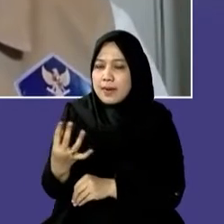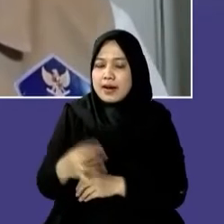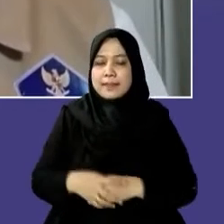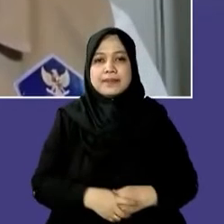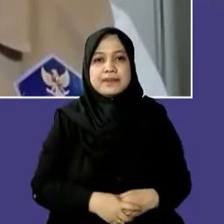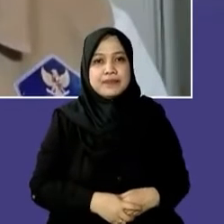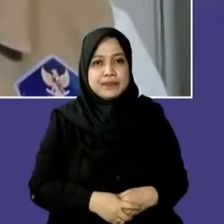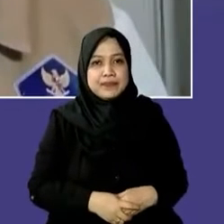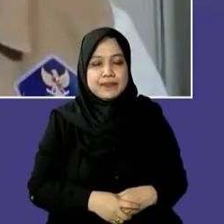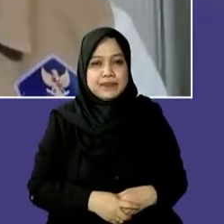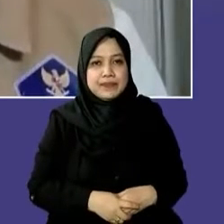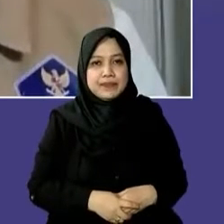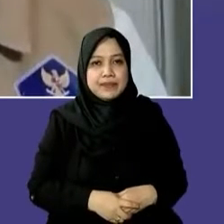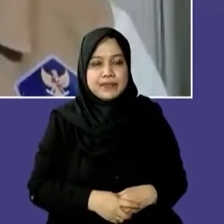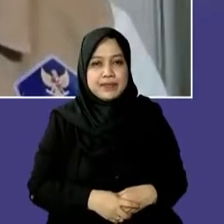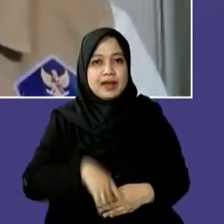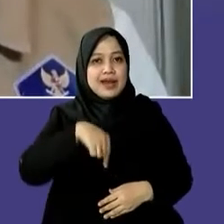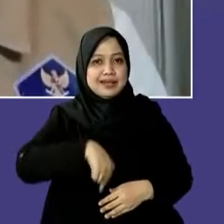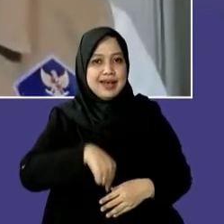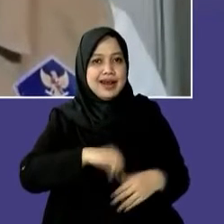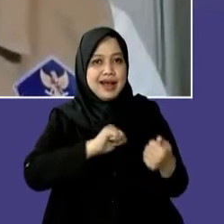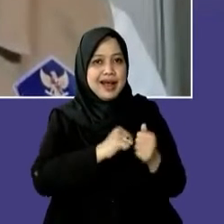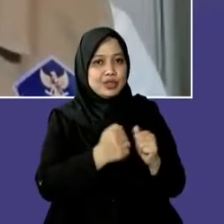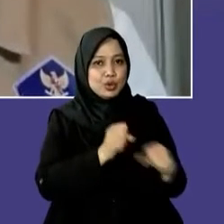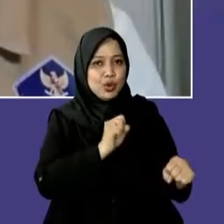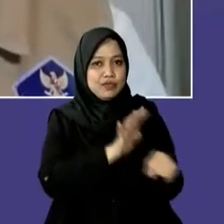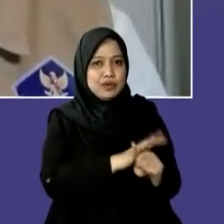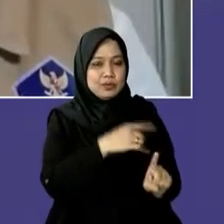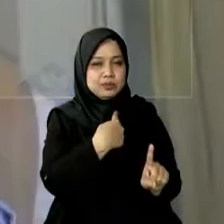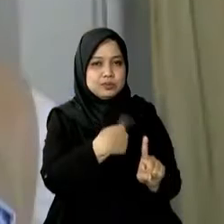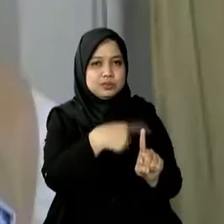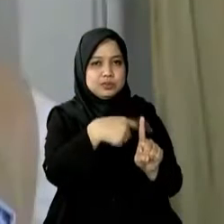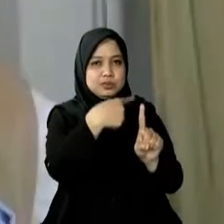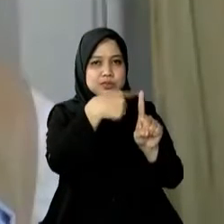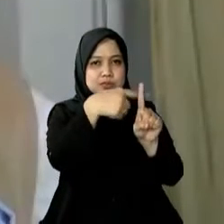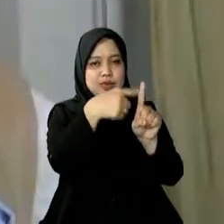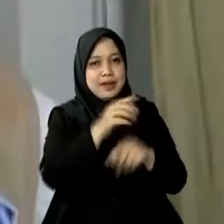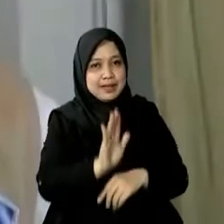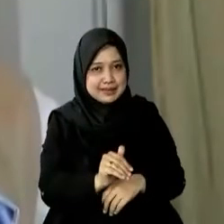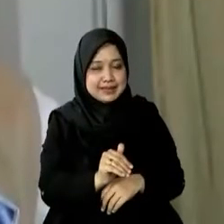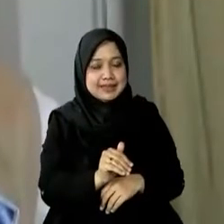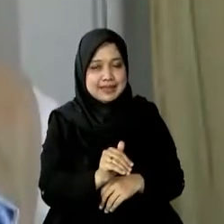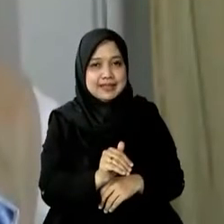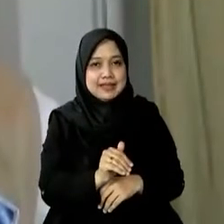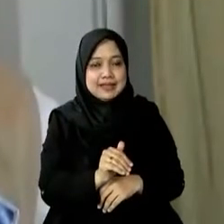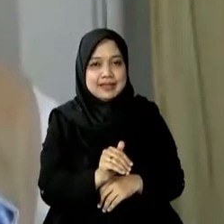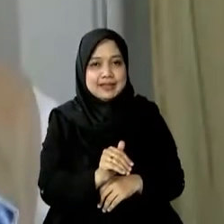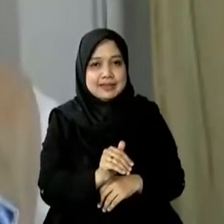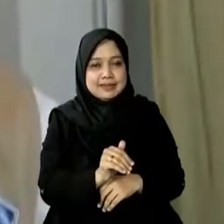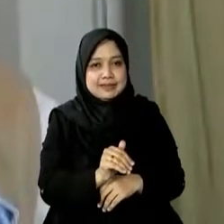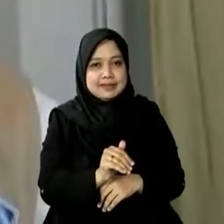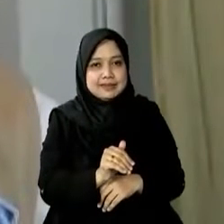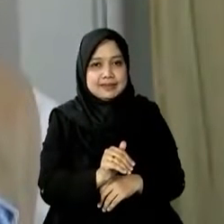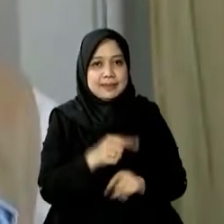ya mengingat peningkatan kasus yang masih terus tinggi dan juga